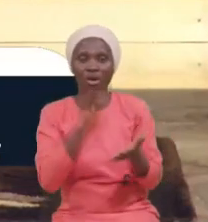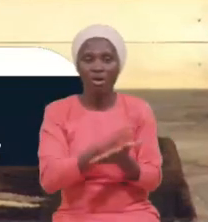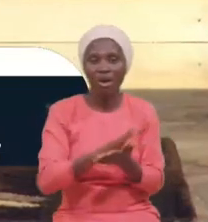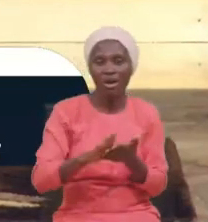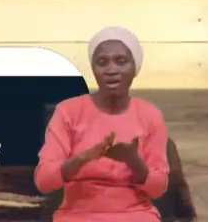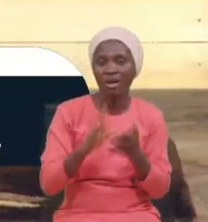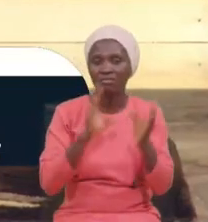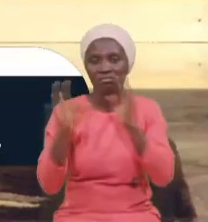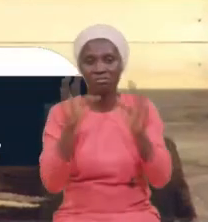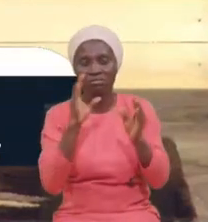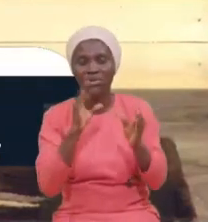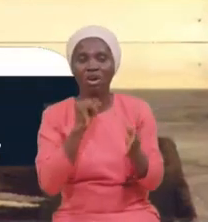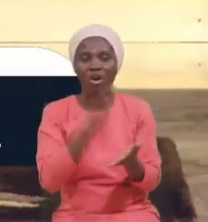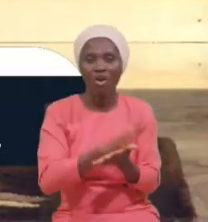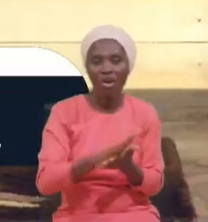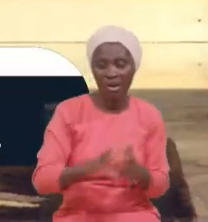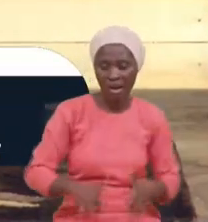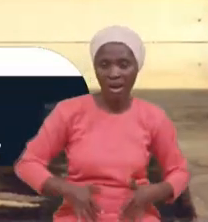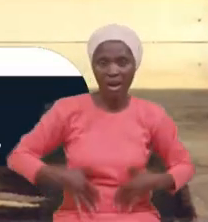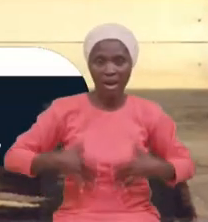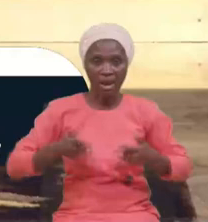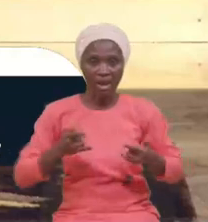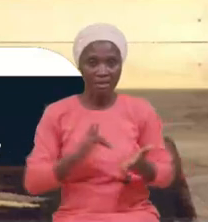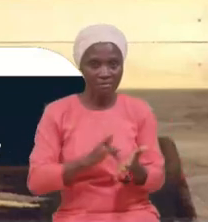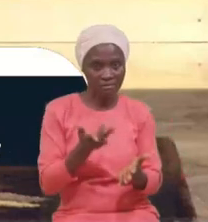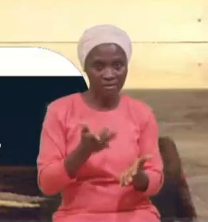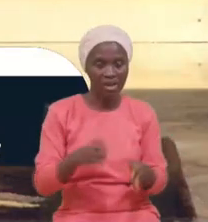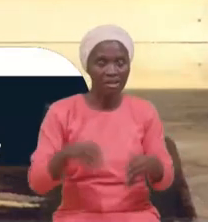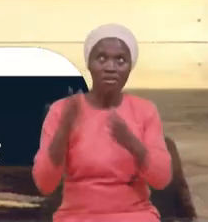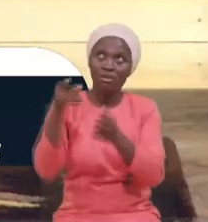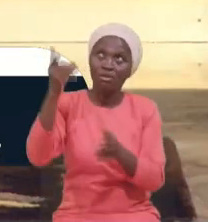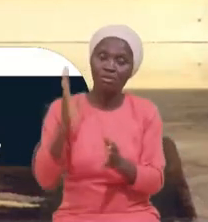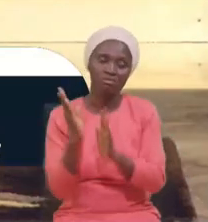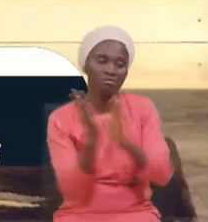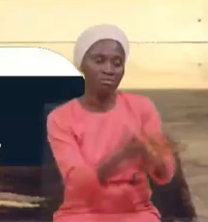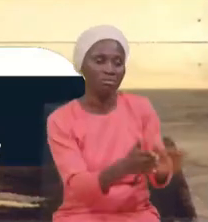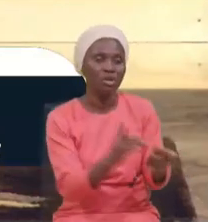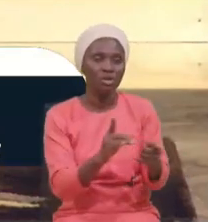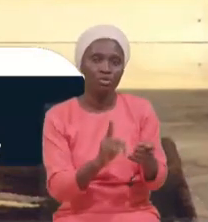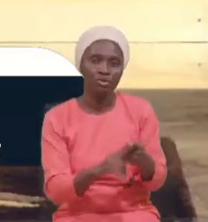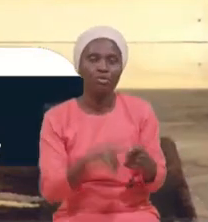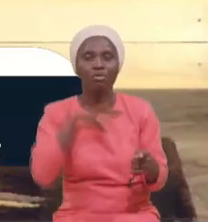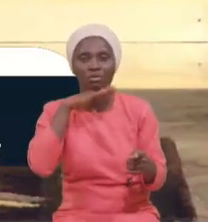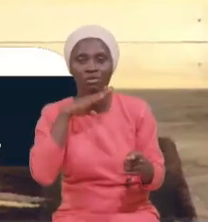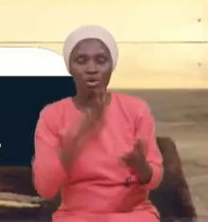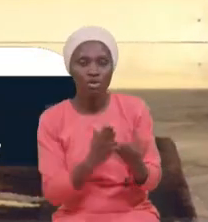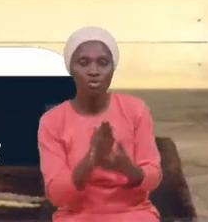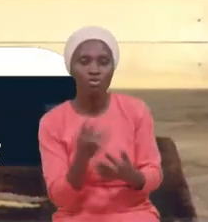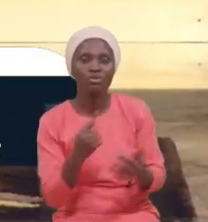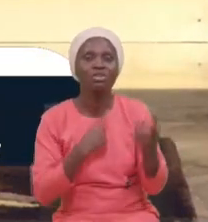impur, conversation impure, style de vie impur. C'est pourquoi Dieu les a livrés à l'impureté selon